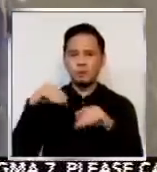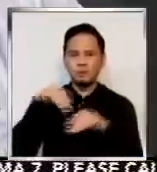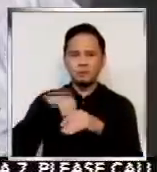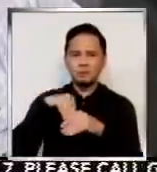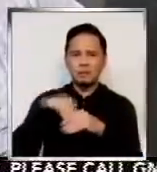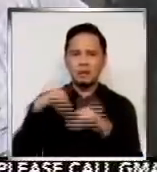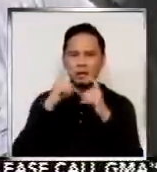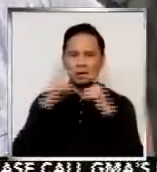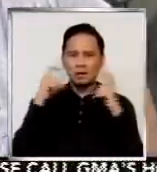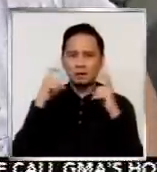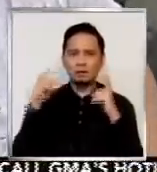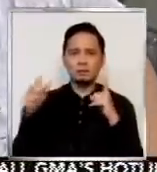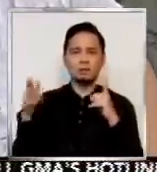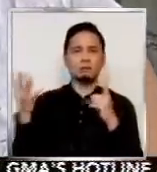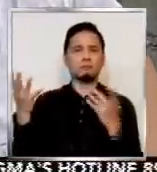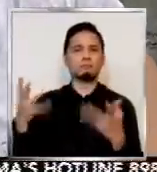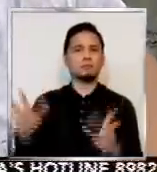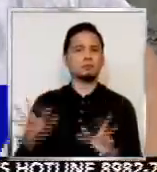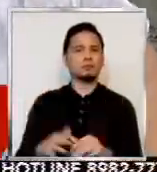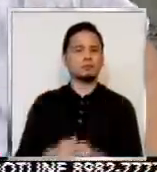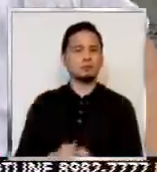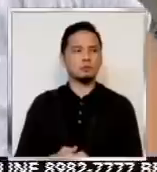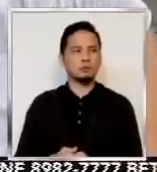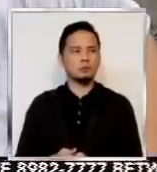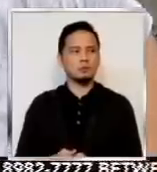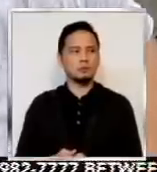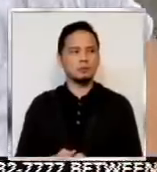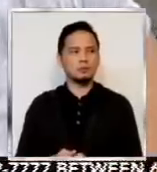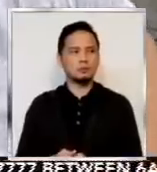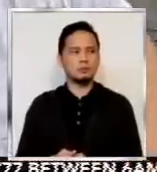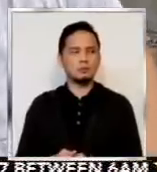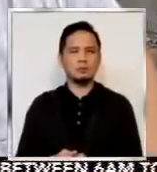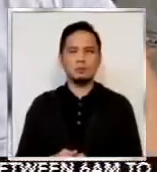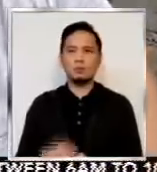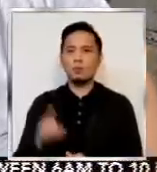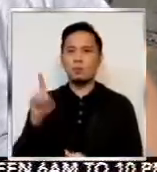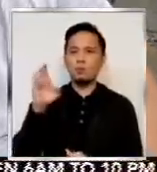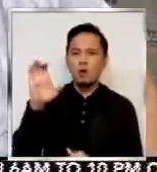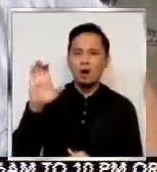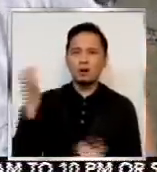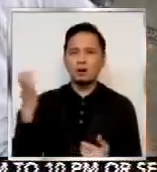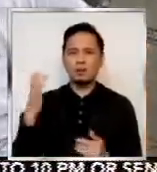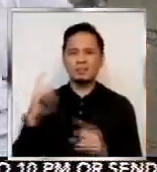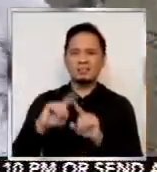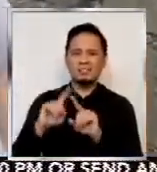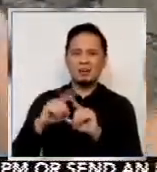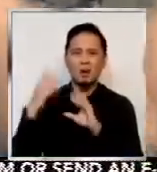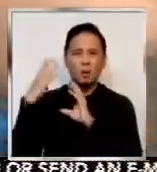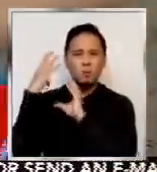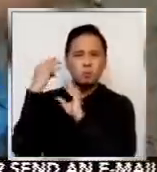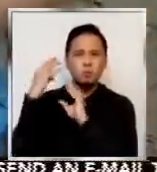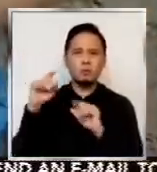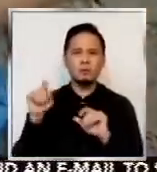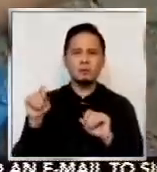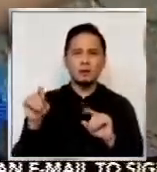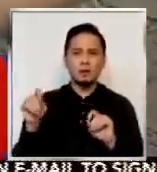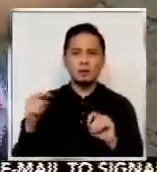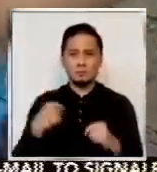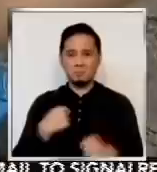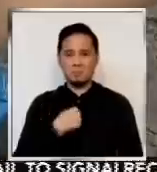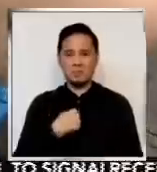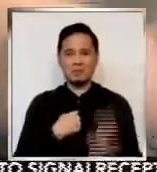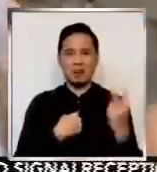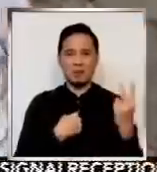na. Eh baka nga lampasong 100 unan eh. Ang nabenta. Kasi sa akin 2. Dito sa kabila